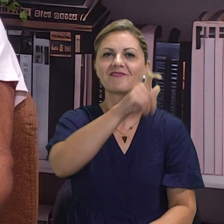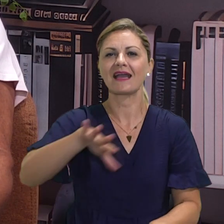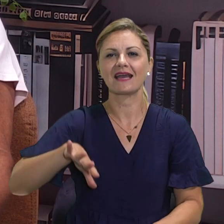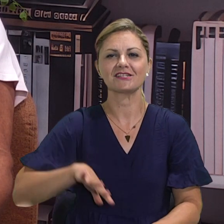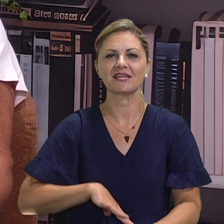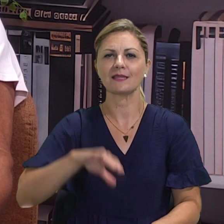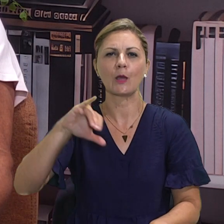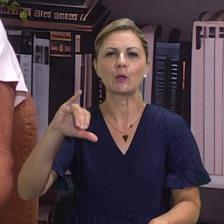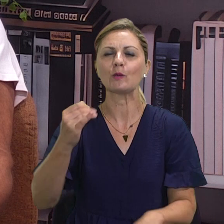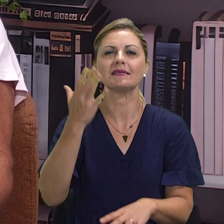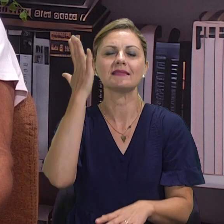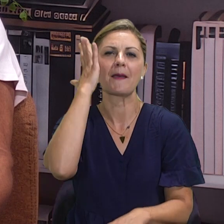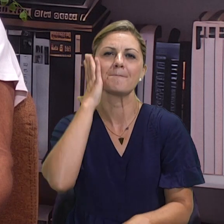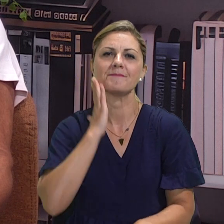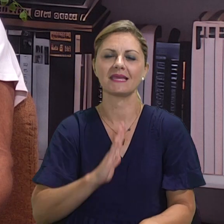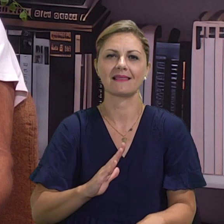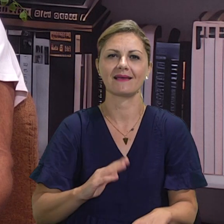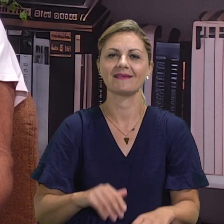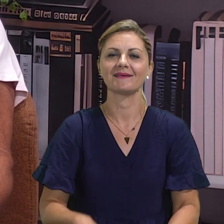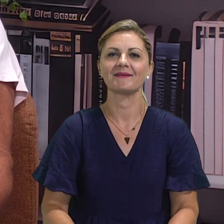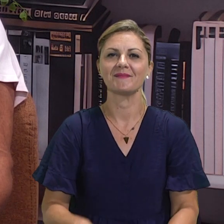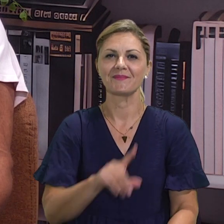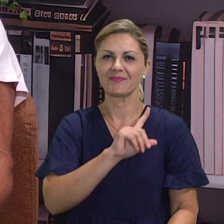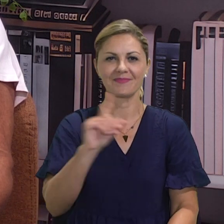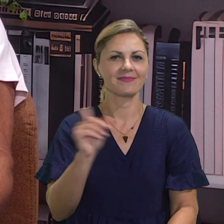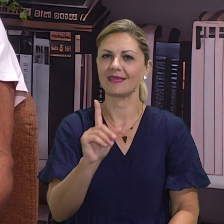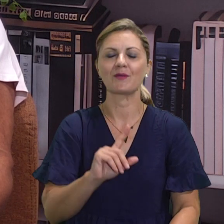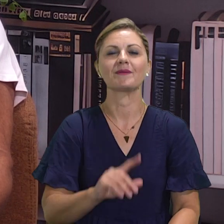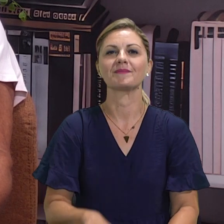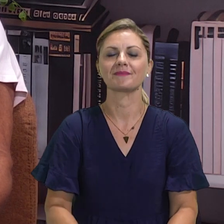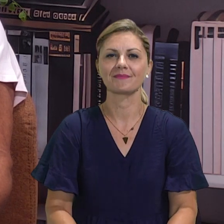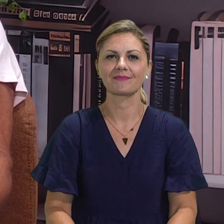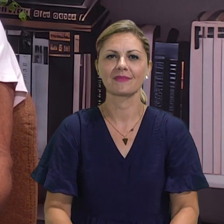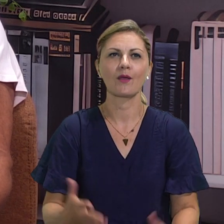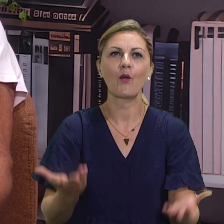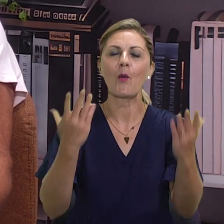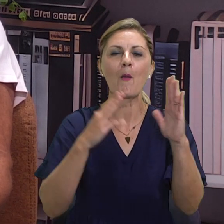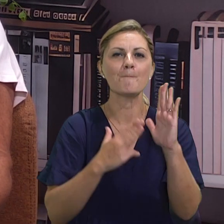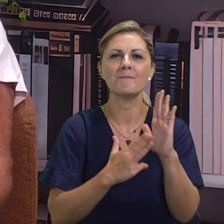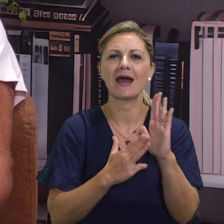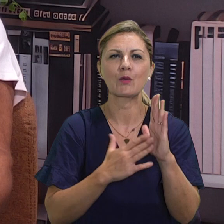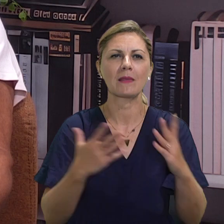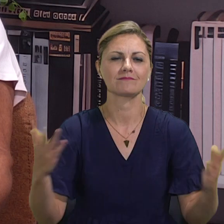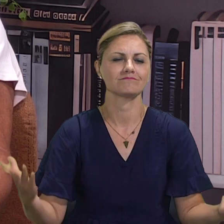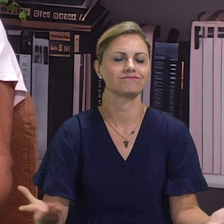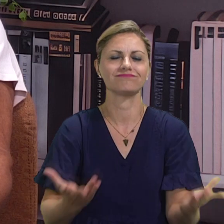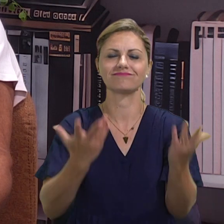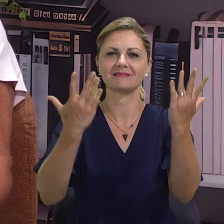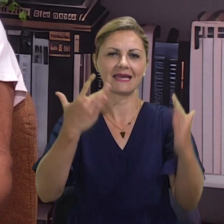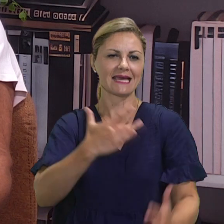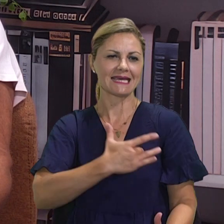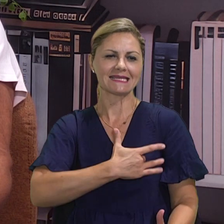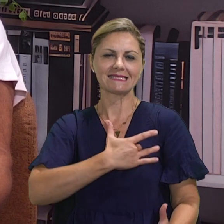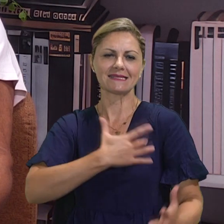svaka diva Judita je mila, Marko veršom svima peta, sila ne izide koja bi zadila. O marule